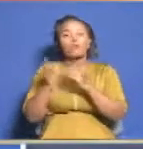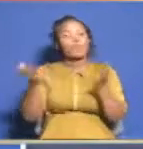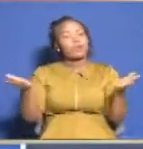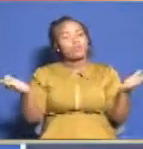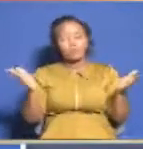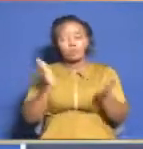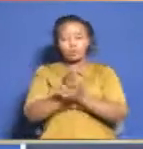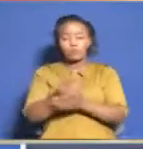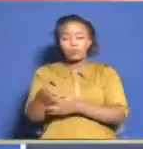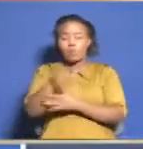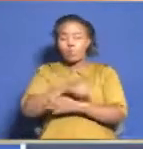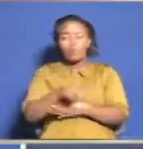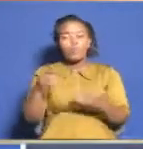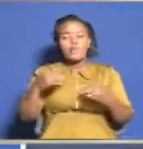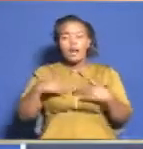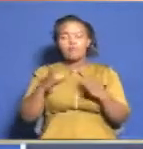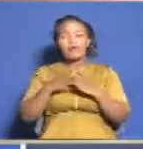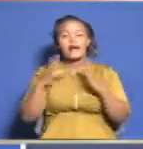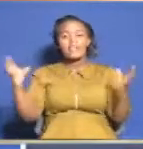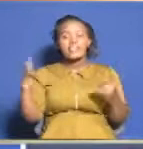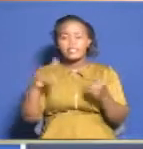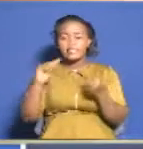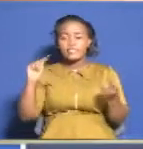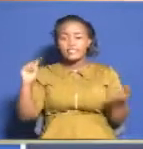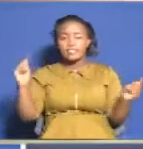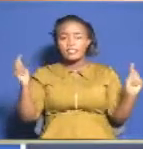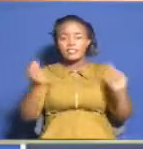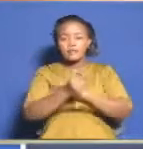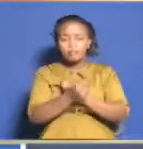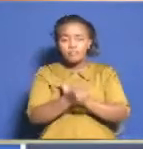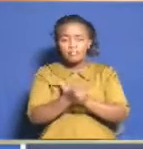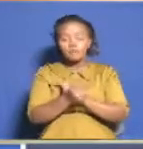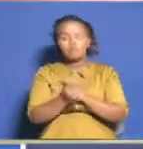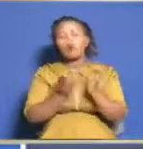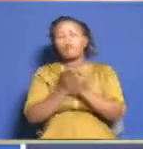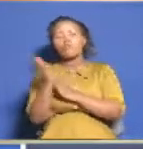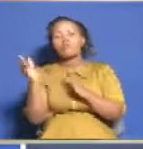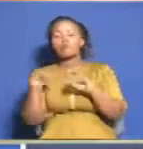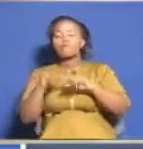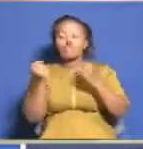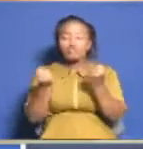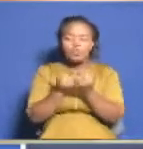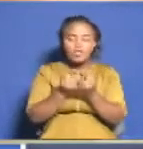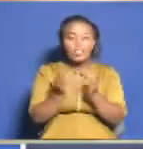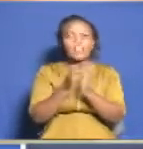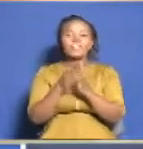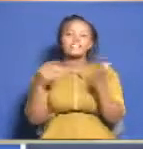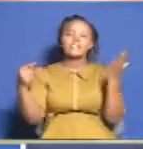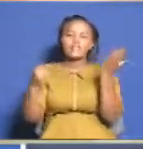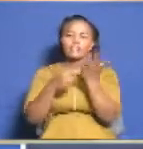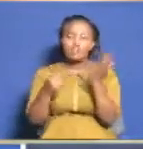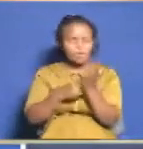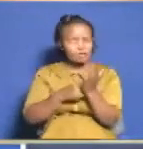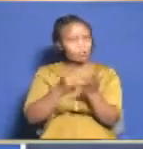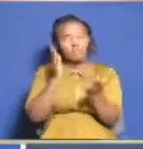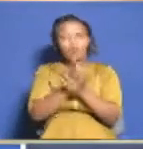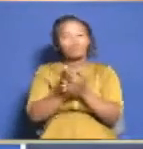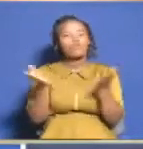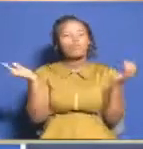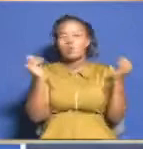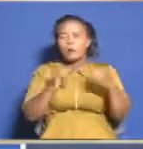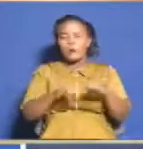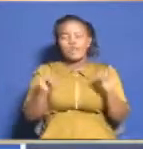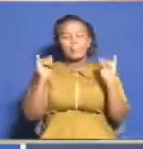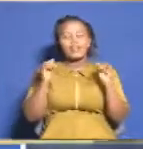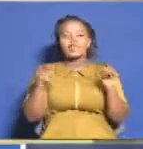we are in a shift in such a way that, be it socially, technologically, and at all angles, Madaraka is kind of shifting